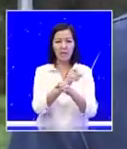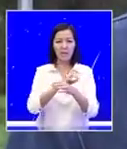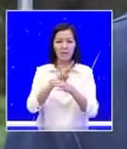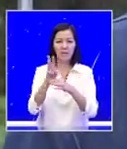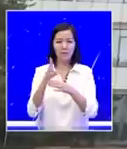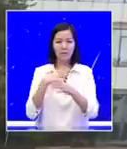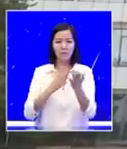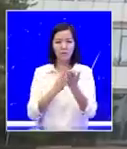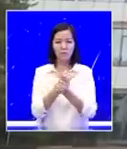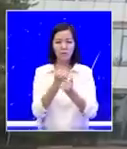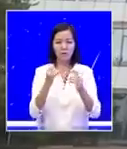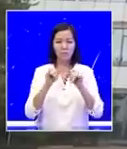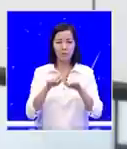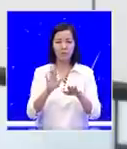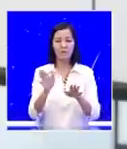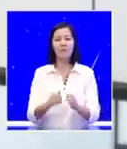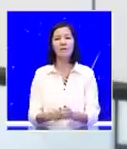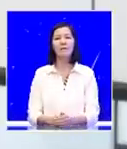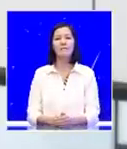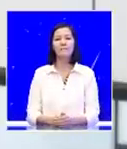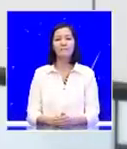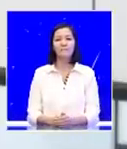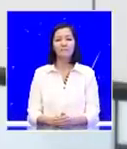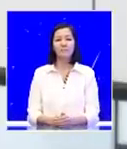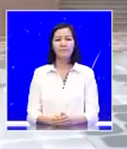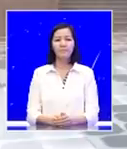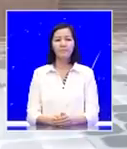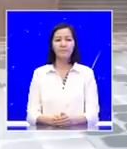ететін қызметтер жұмылдырылып жатыр.